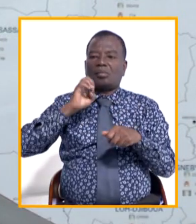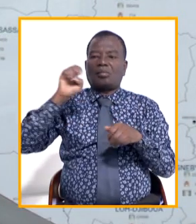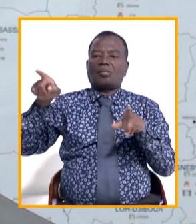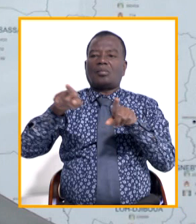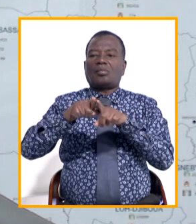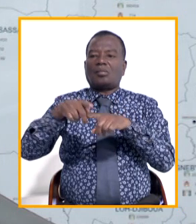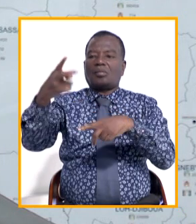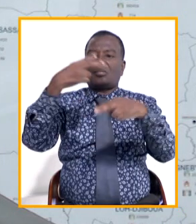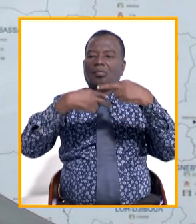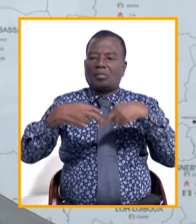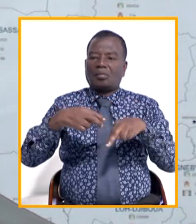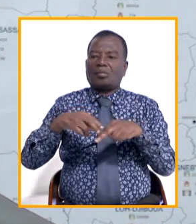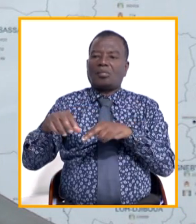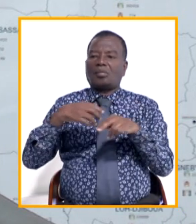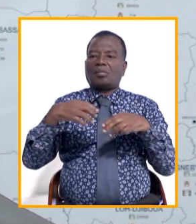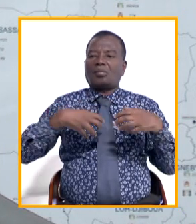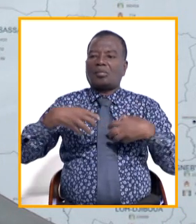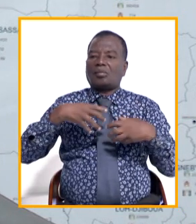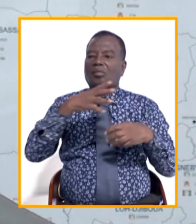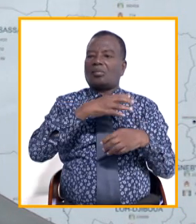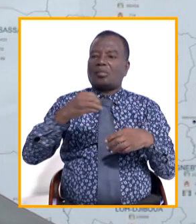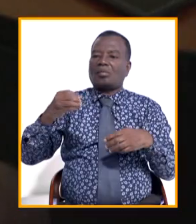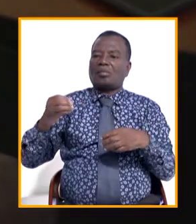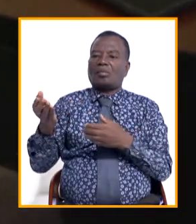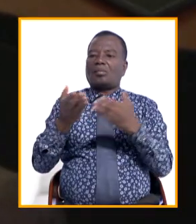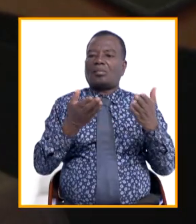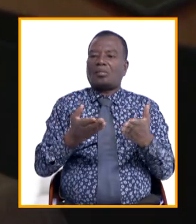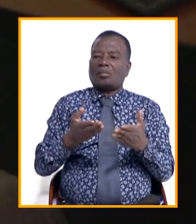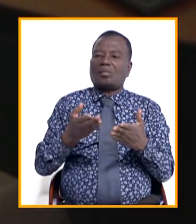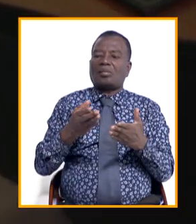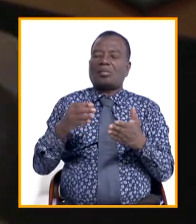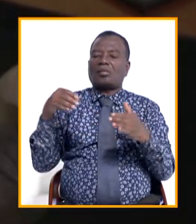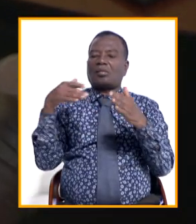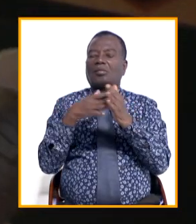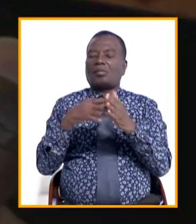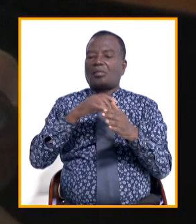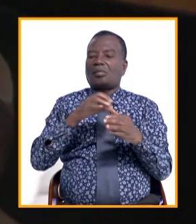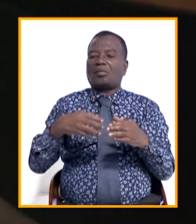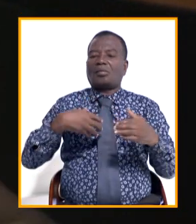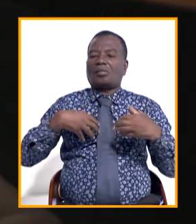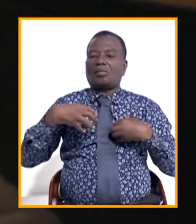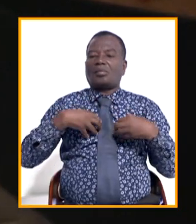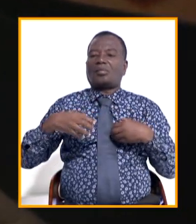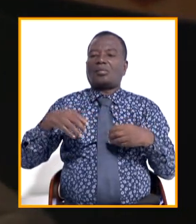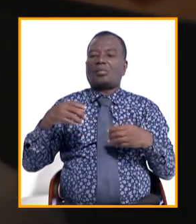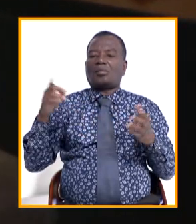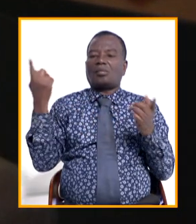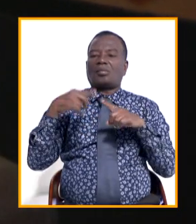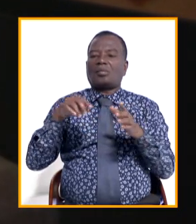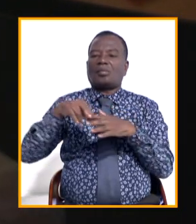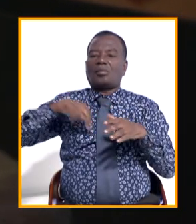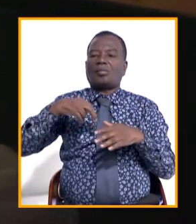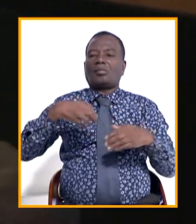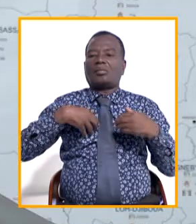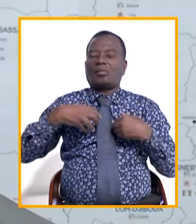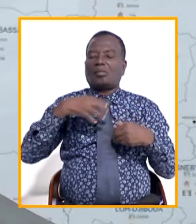aussi, venir faire ce qu'on appelle des observations, c'est-à-dire apporter les preuves contraires de ce qu'on leur reproche. Une fois que nous avons et les